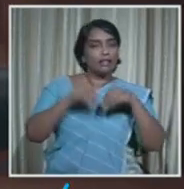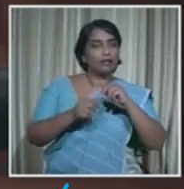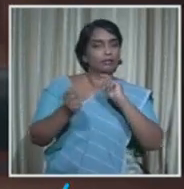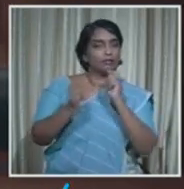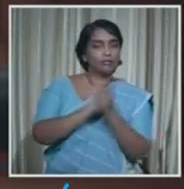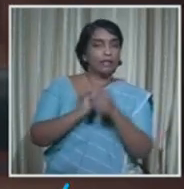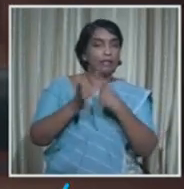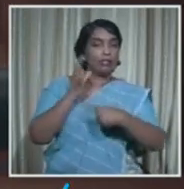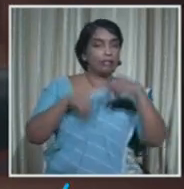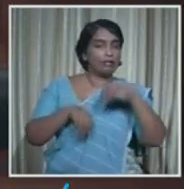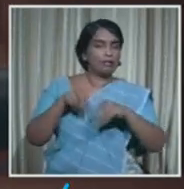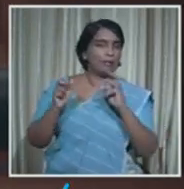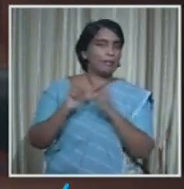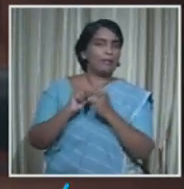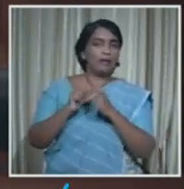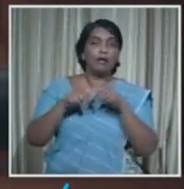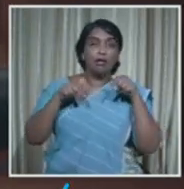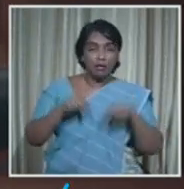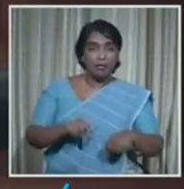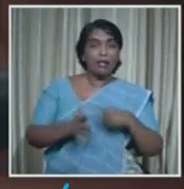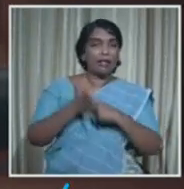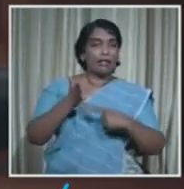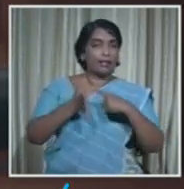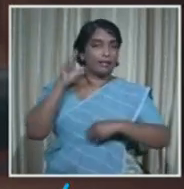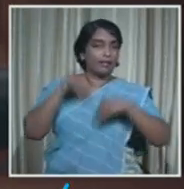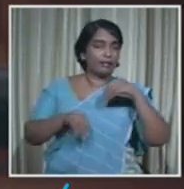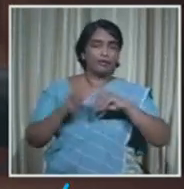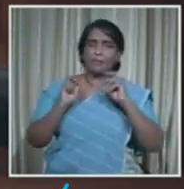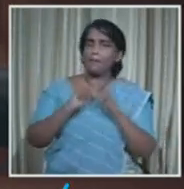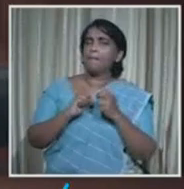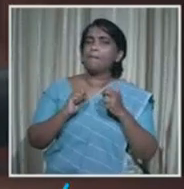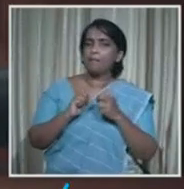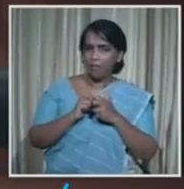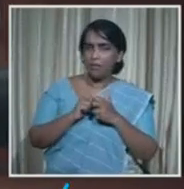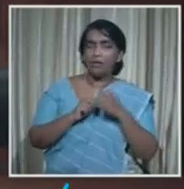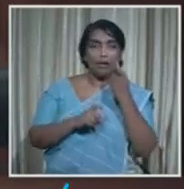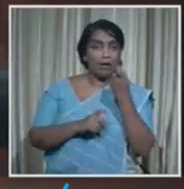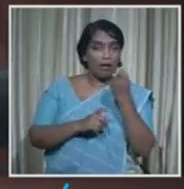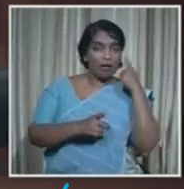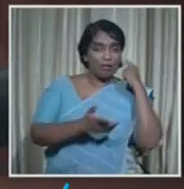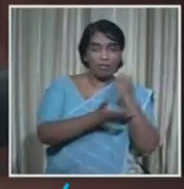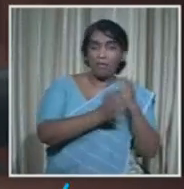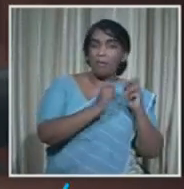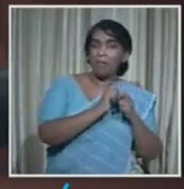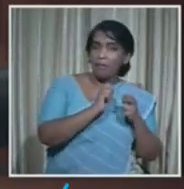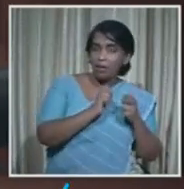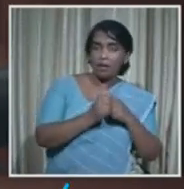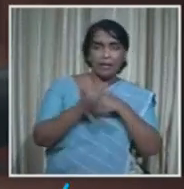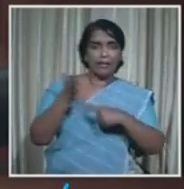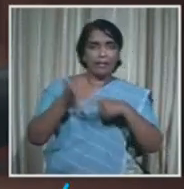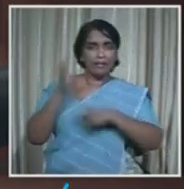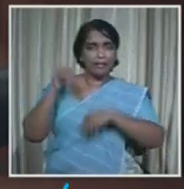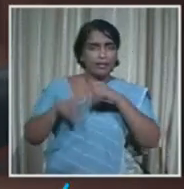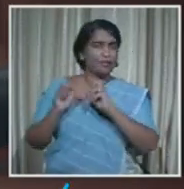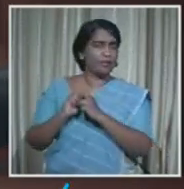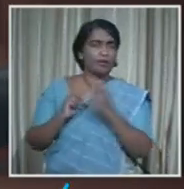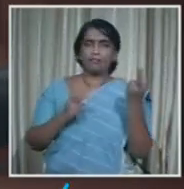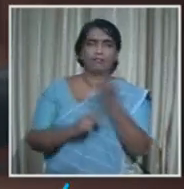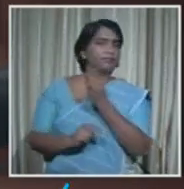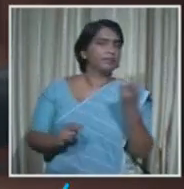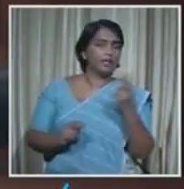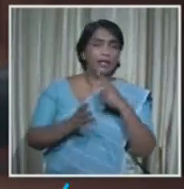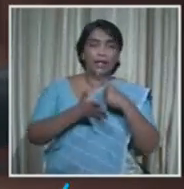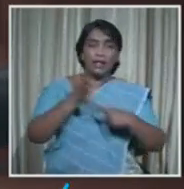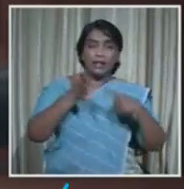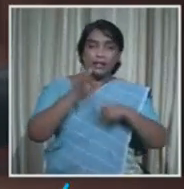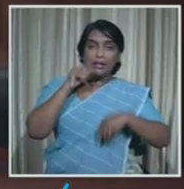පරිවර්තනය කරනවා. දැන් අපේ රටේ තිබෙන දේශපාලන අර්බුදය. එනිසා ආර්ථික අර්බුදයක් හා දේශපාලන අර්බුදයක් දෙකක් තිබෙනවා. මේ දේශපාලන අර්බුදයේ